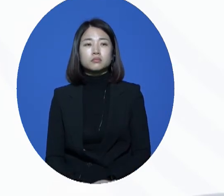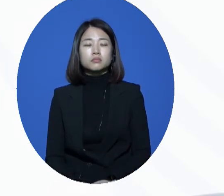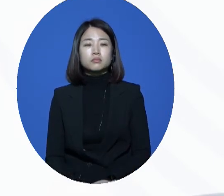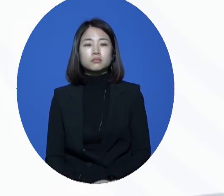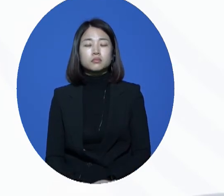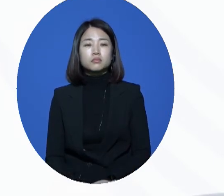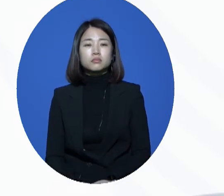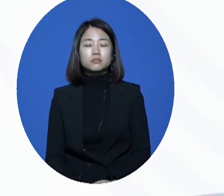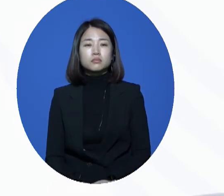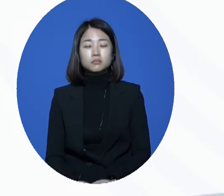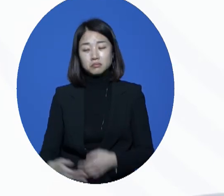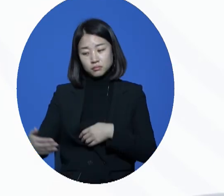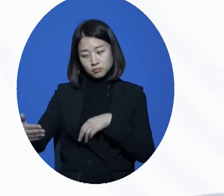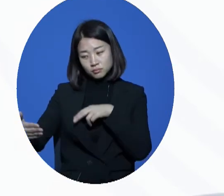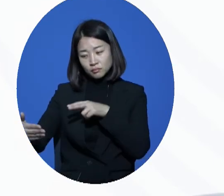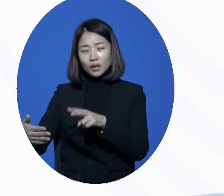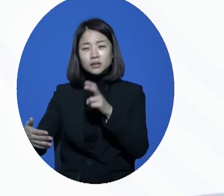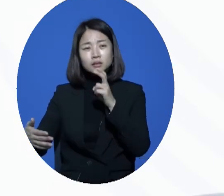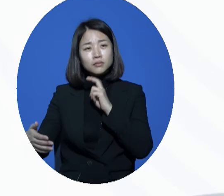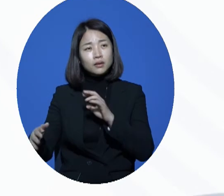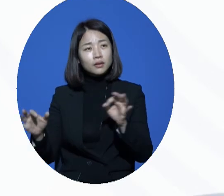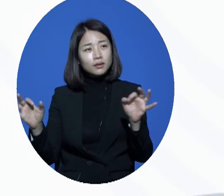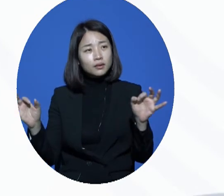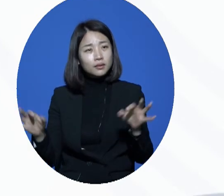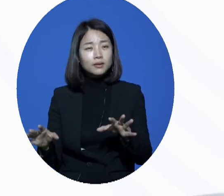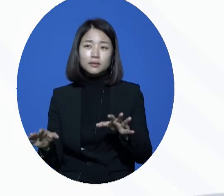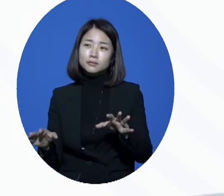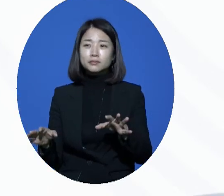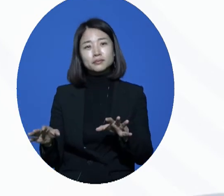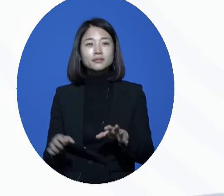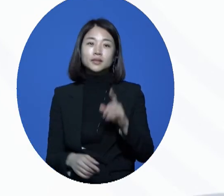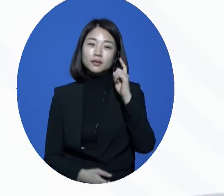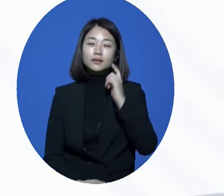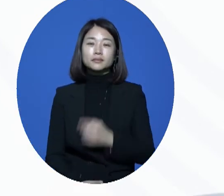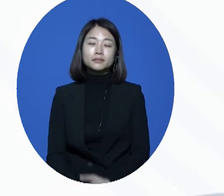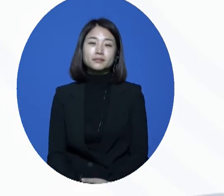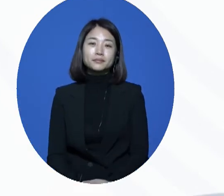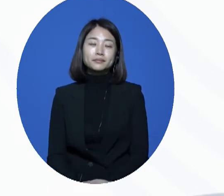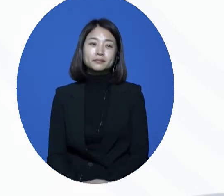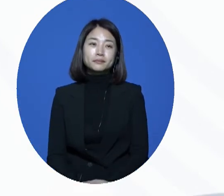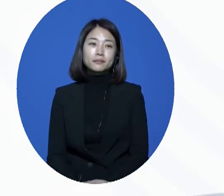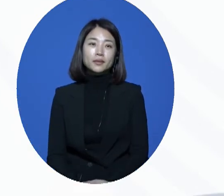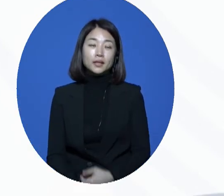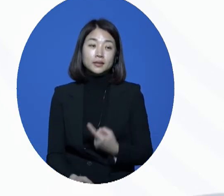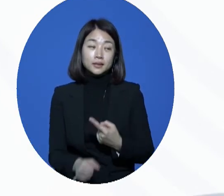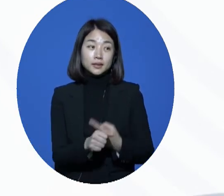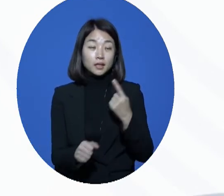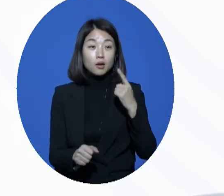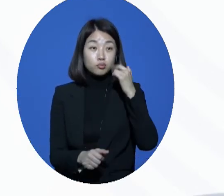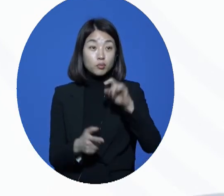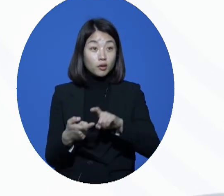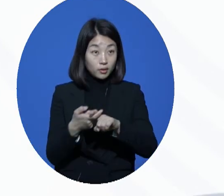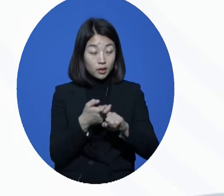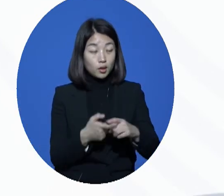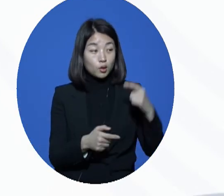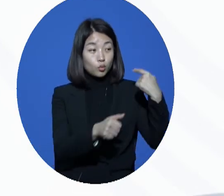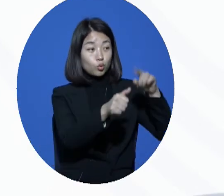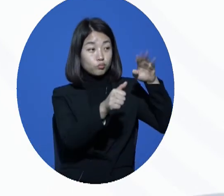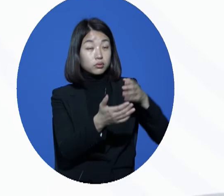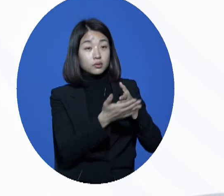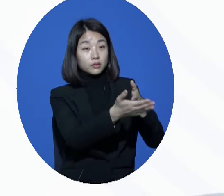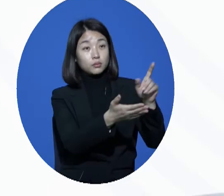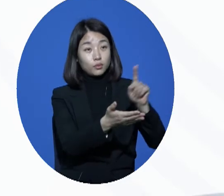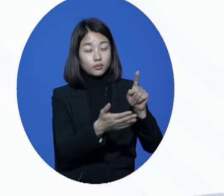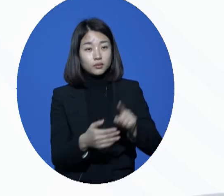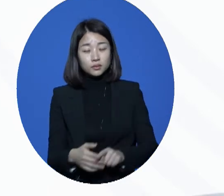참 많은 생각을 하게 하는 경험이었습니다. 작년 한 해 부모연대는 교육부를 상대로